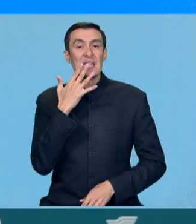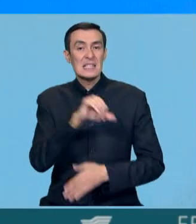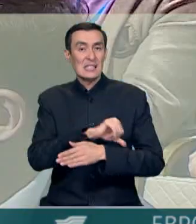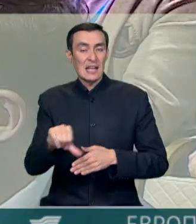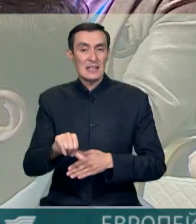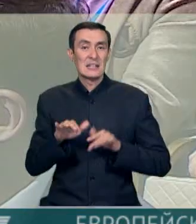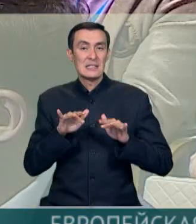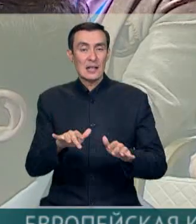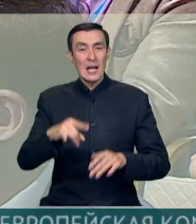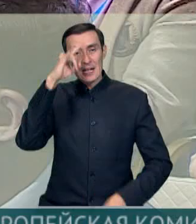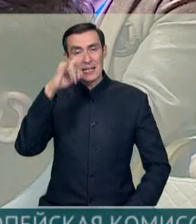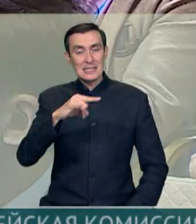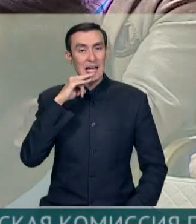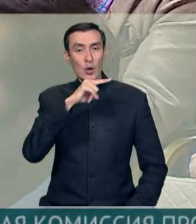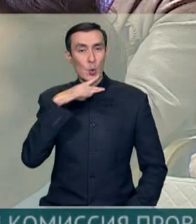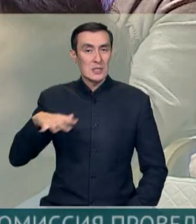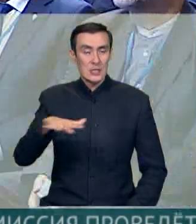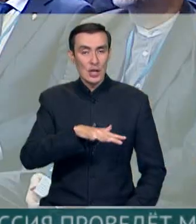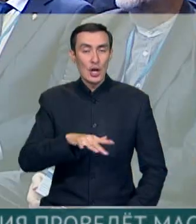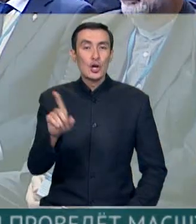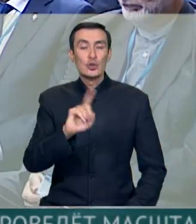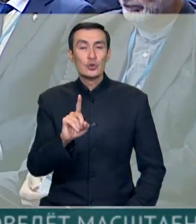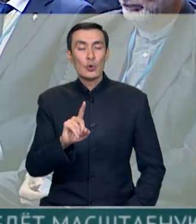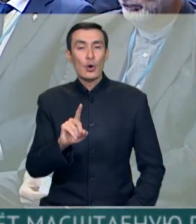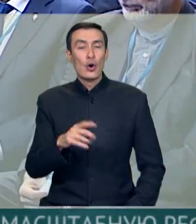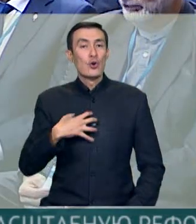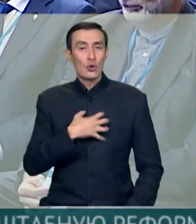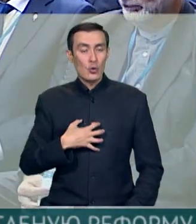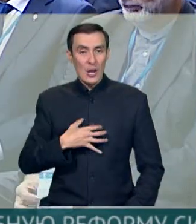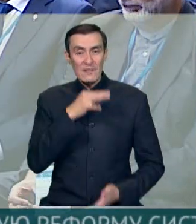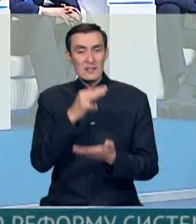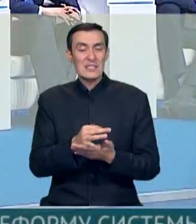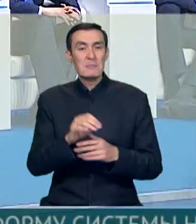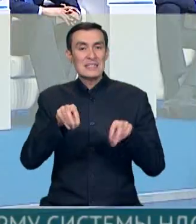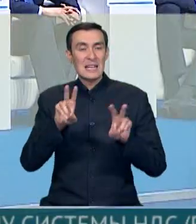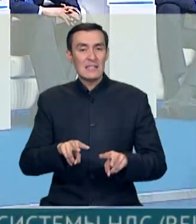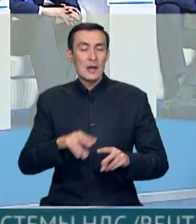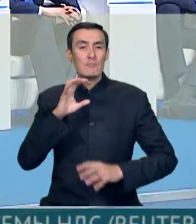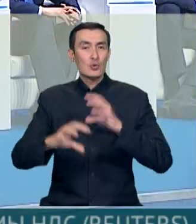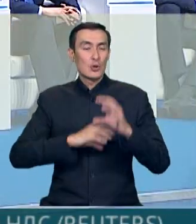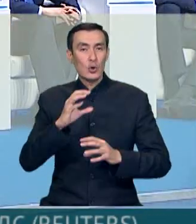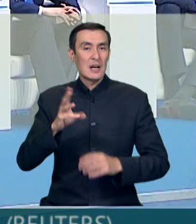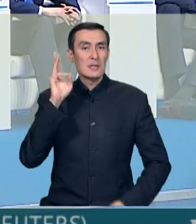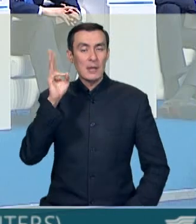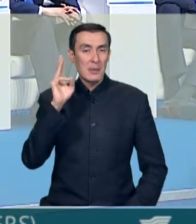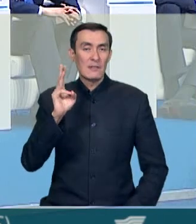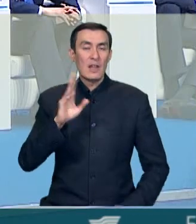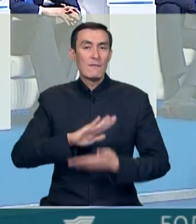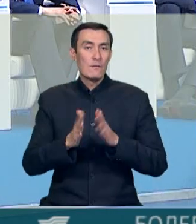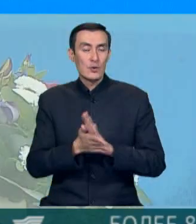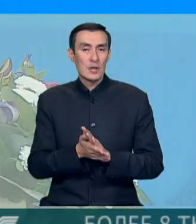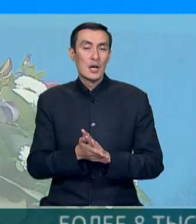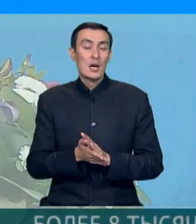иностранных дел Казахстана и России. О том, что роль и ответственность специалистов-международников сильно возросла на фоне